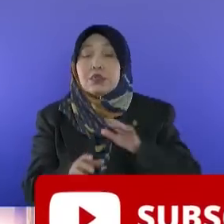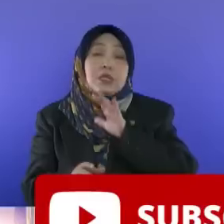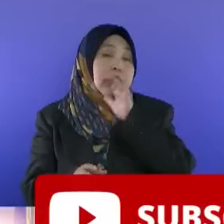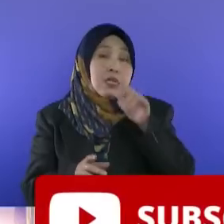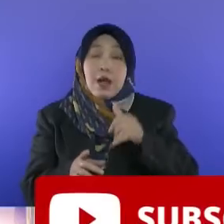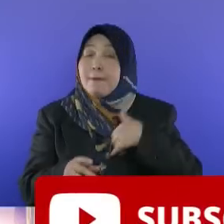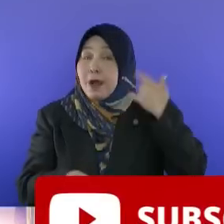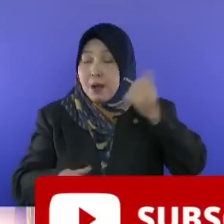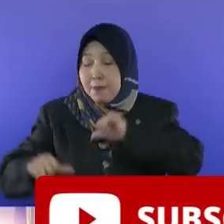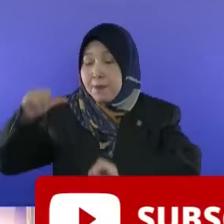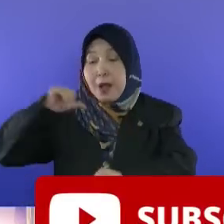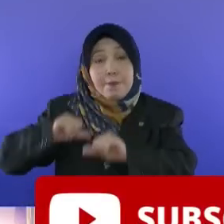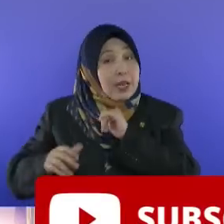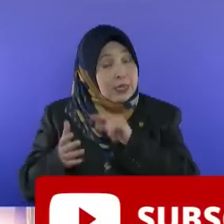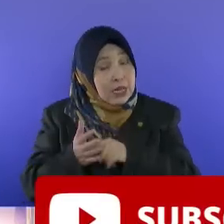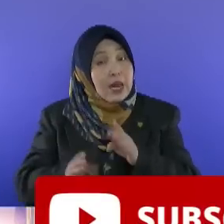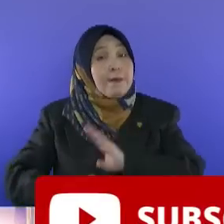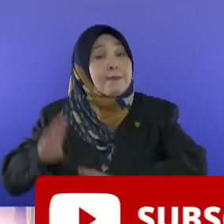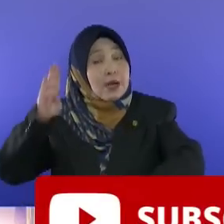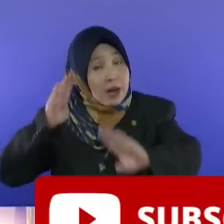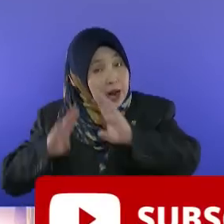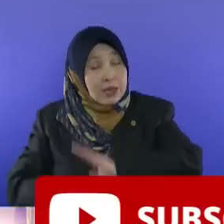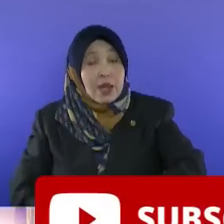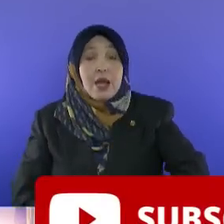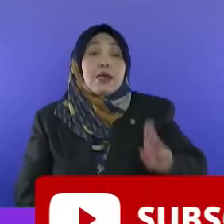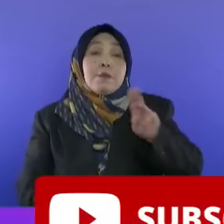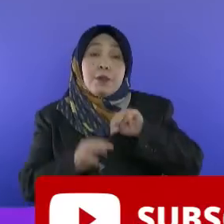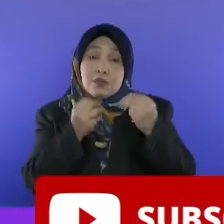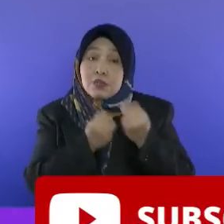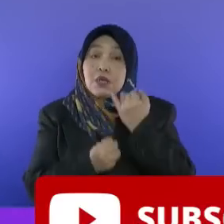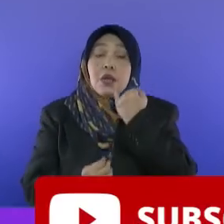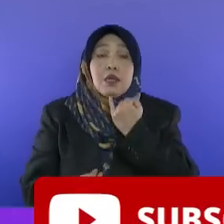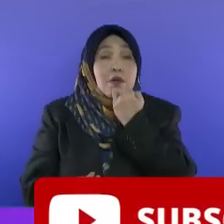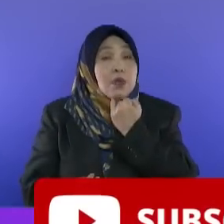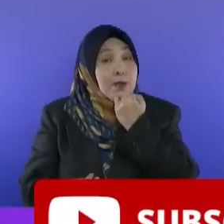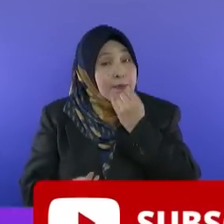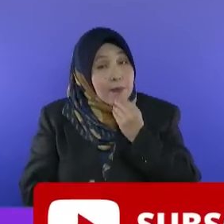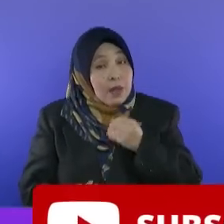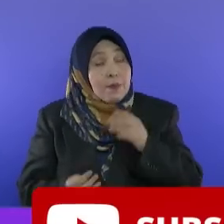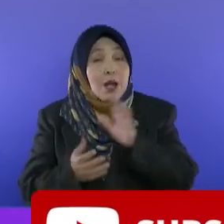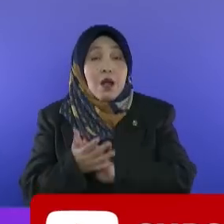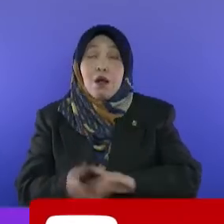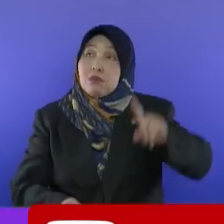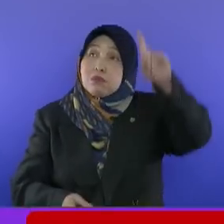berakhlak jadi inilah pegangnya Bani Israil yang Allah Nyatakan Allah Ingatkan